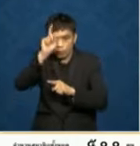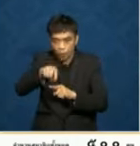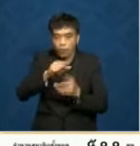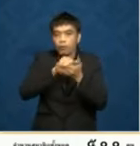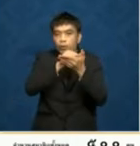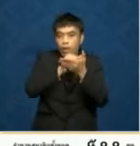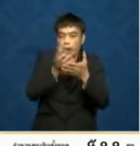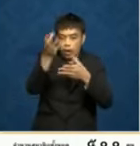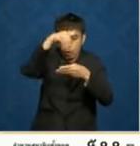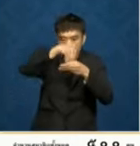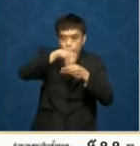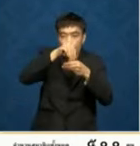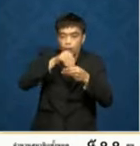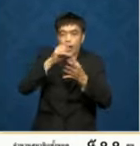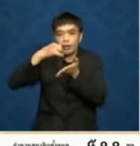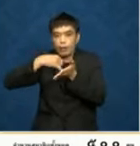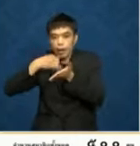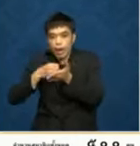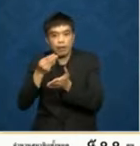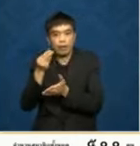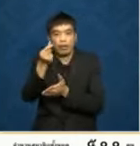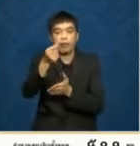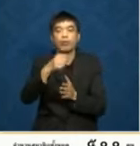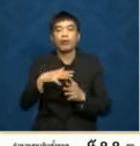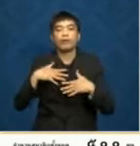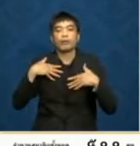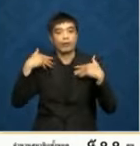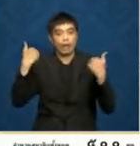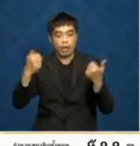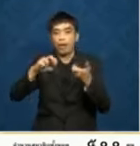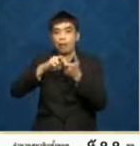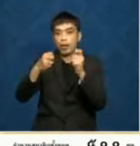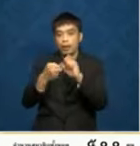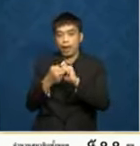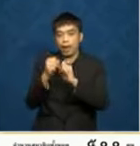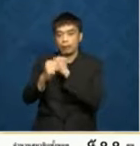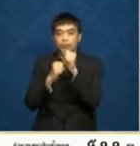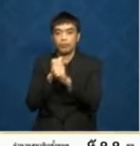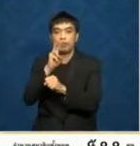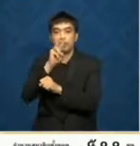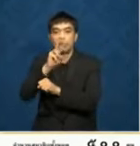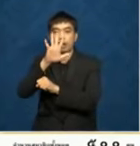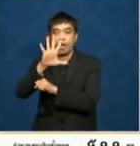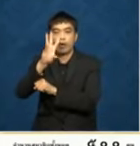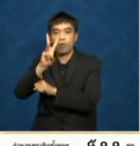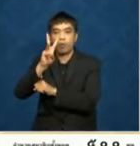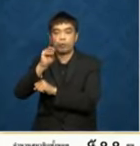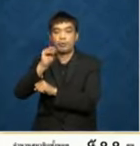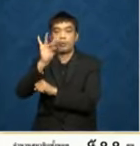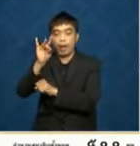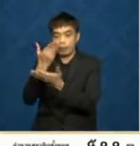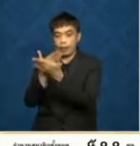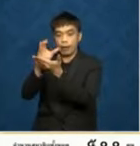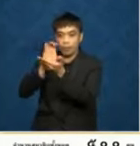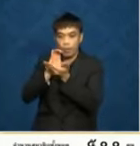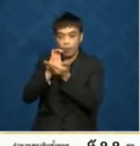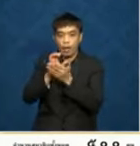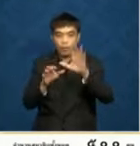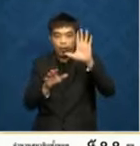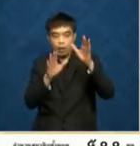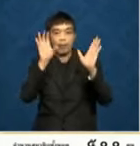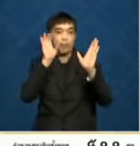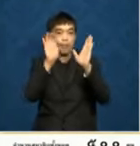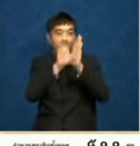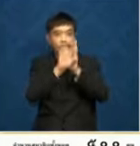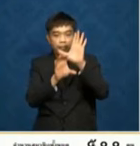ที่สุดและสะดวกที่สุดและปัญหาของมบ 6.8 ในเรื่องนี้ครัคือไม่วจะฝั่งซ้ายหรอฝั่ง